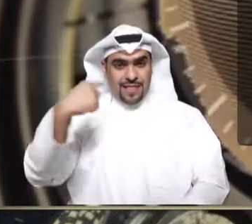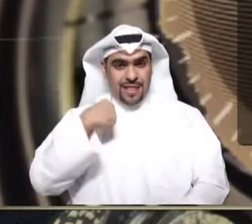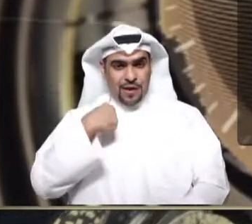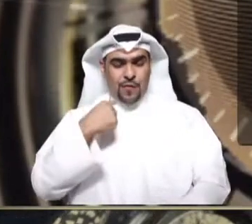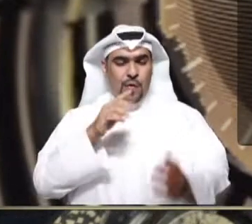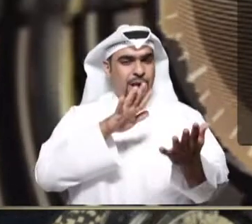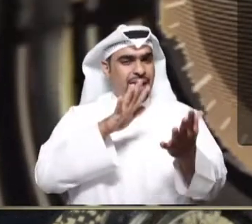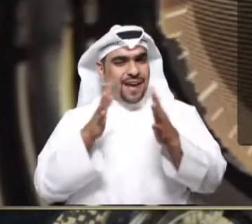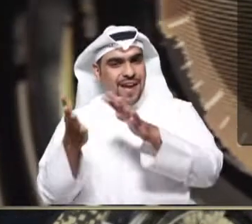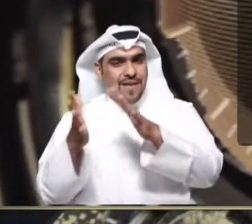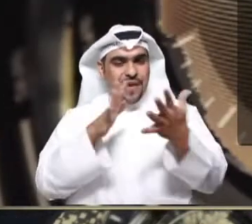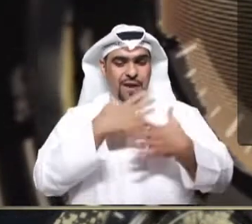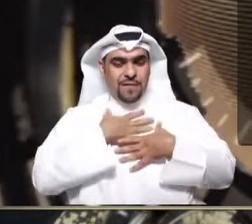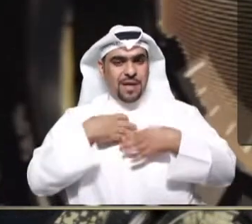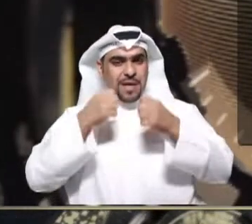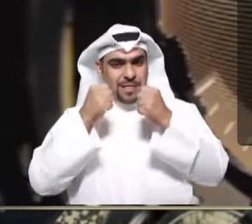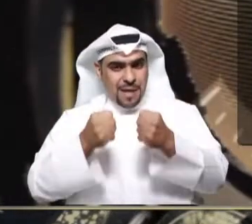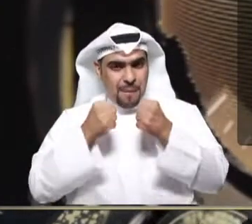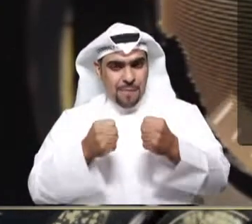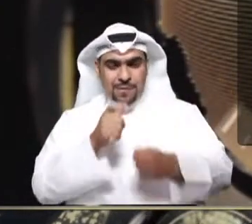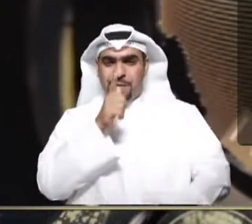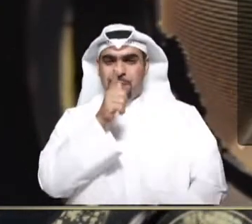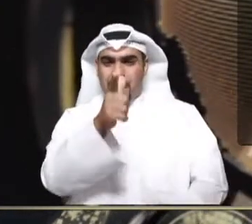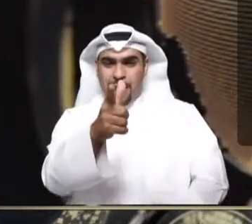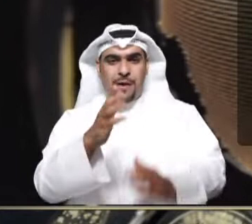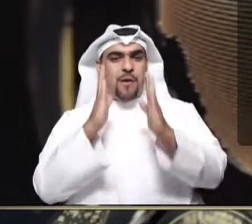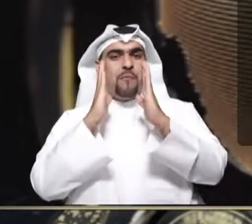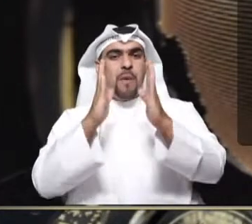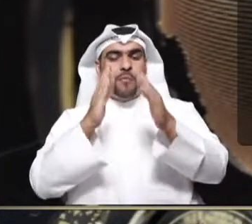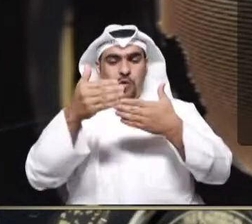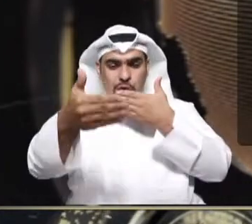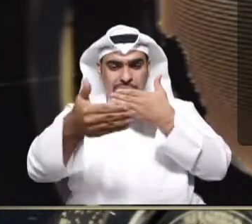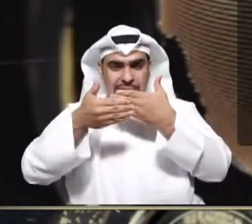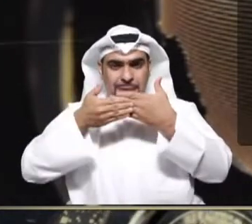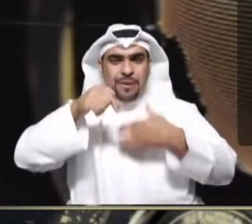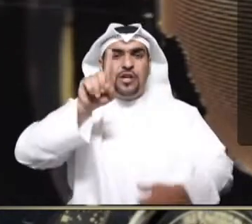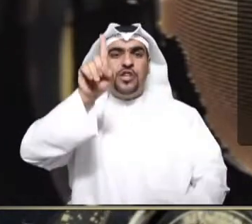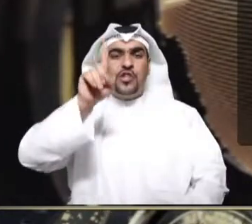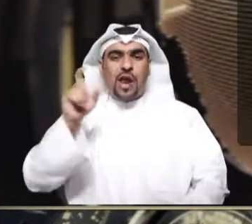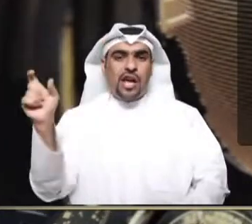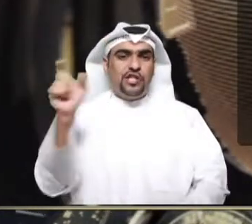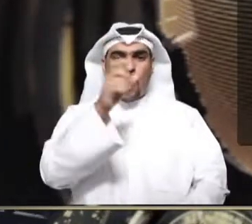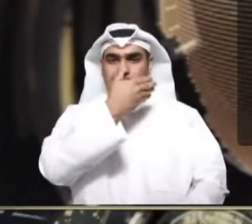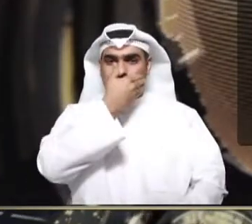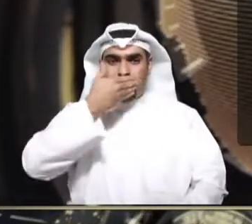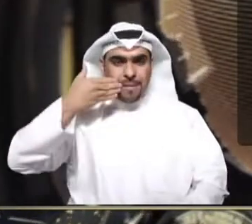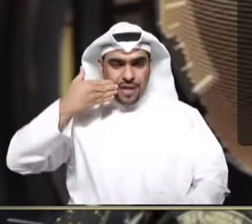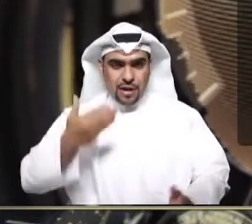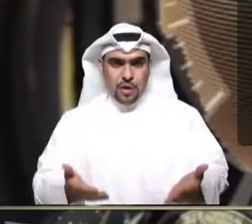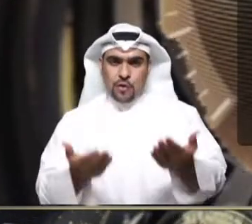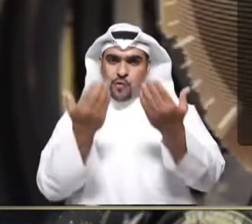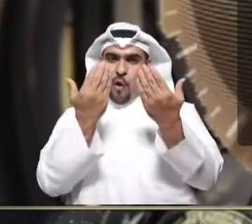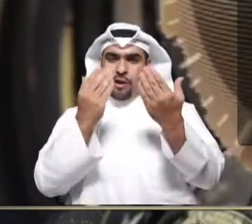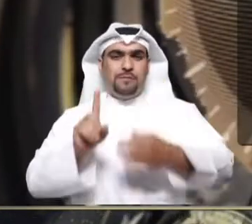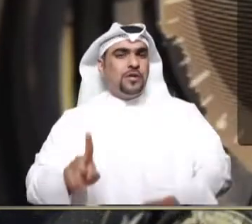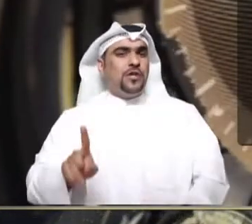خالص تهانيه وأطيب تمنياته بمناسبة حلول شهر رمضان المبارك، سائلا المولى عز وجل أن